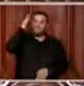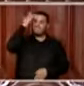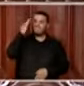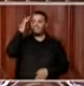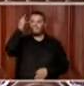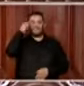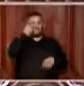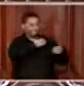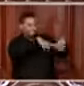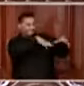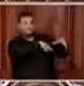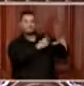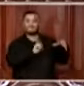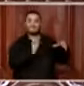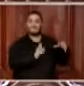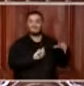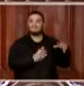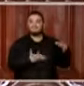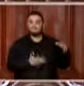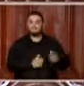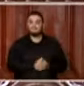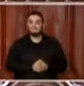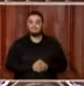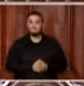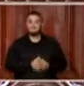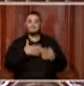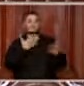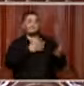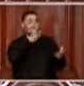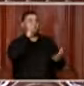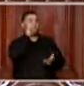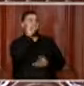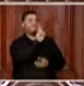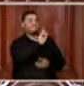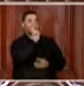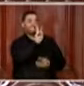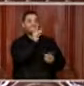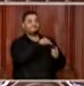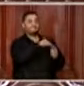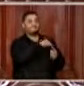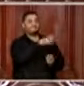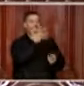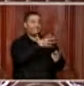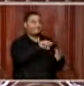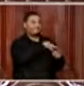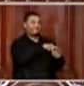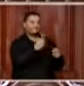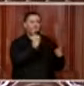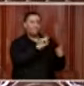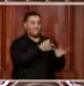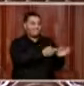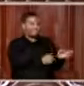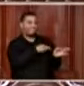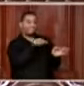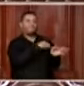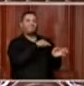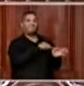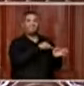الكثيرون بالتقادم، لأن فلسطين ليست قطعة